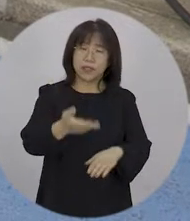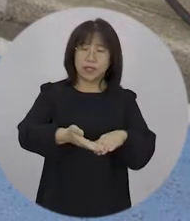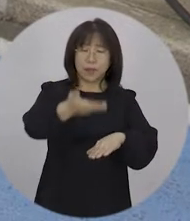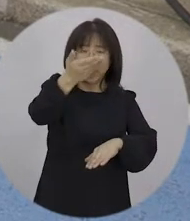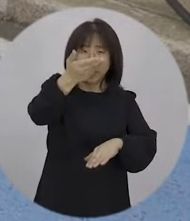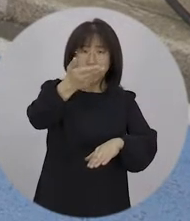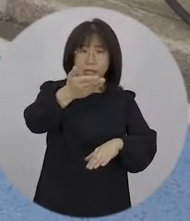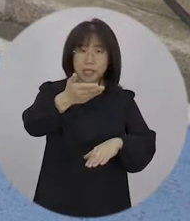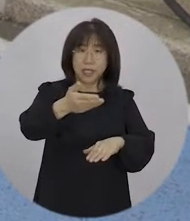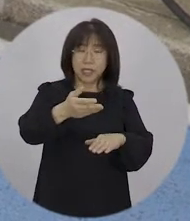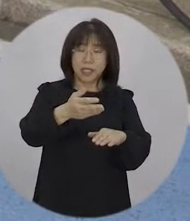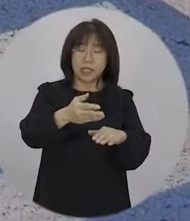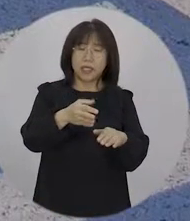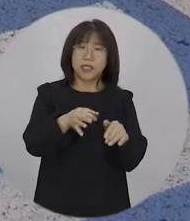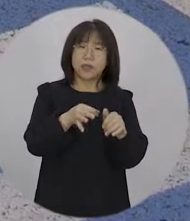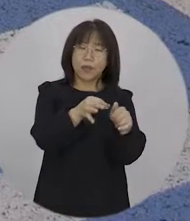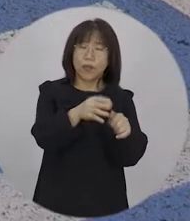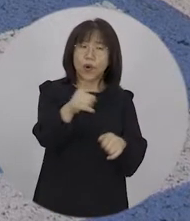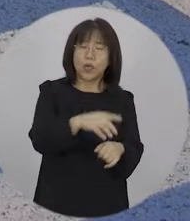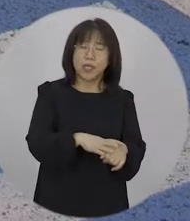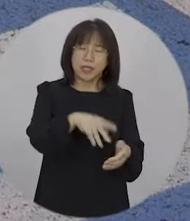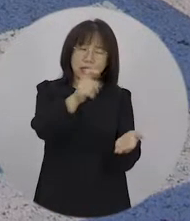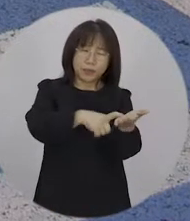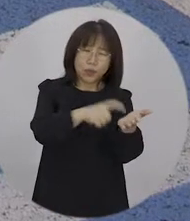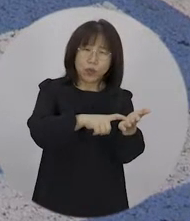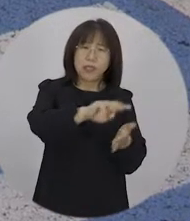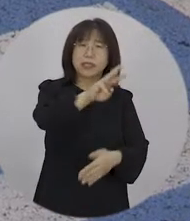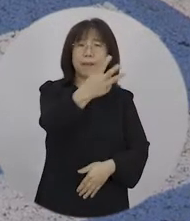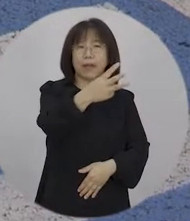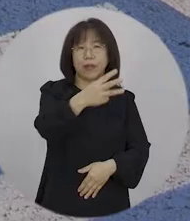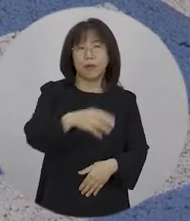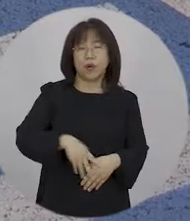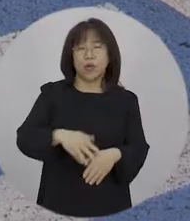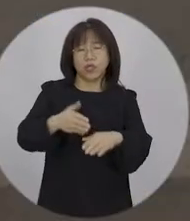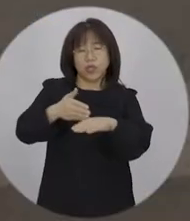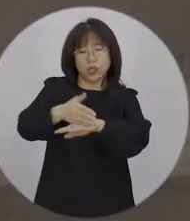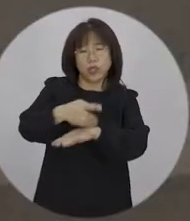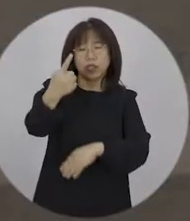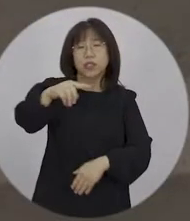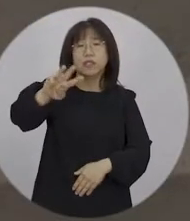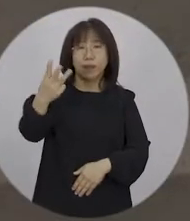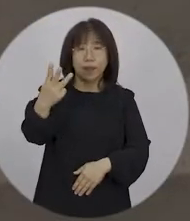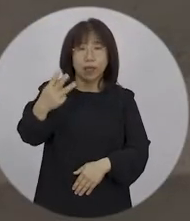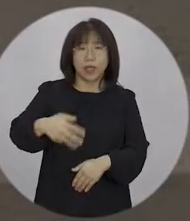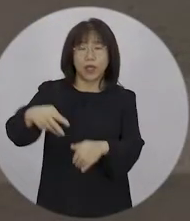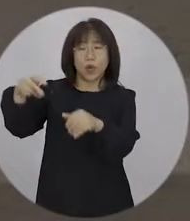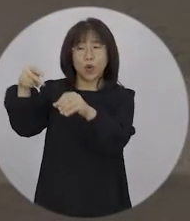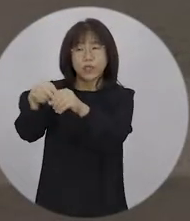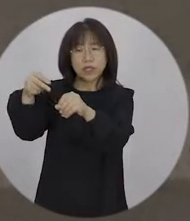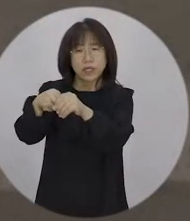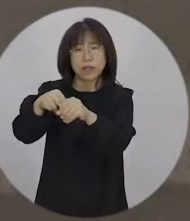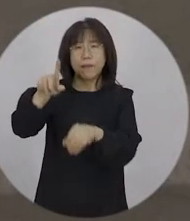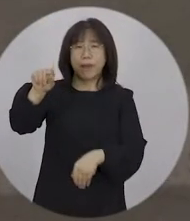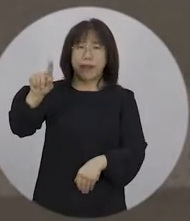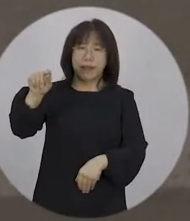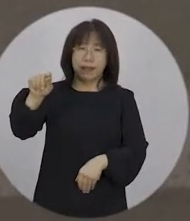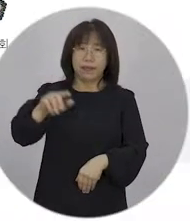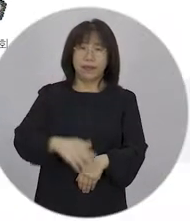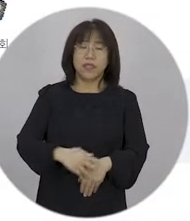2022년도 상반기 지원 수량은 급속충전 300여 기, 완속 1,300기, 콘센트형은